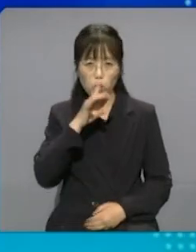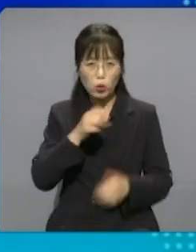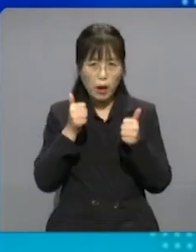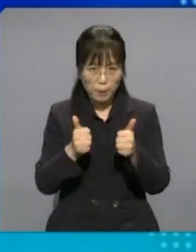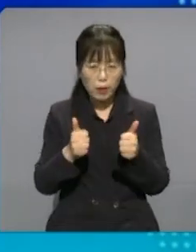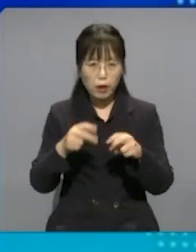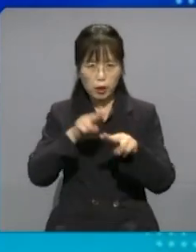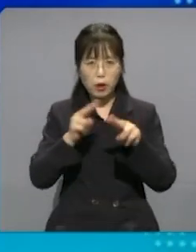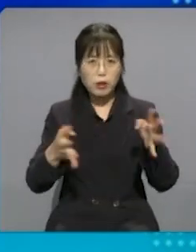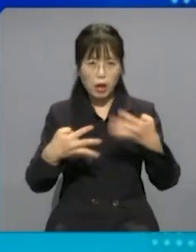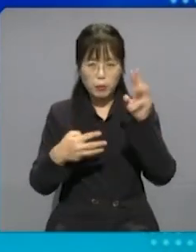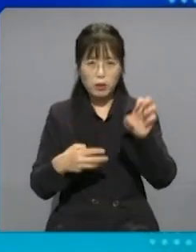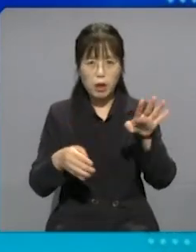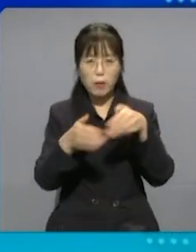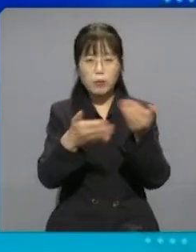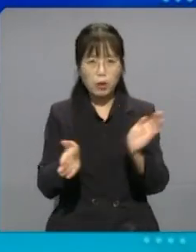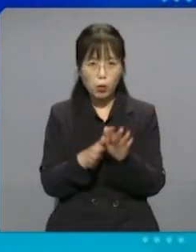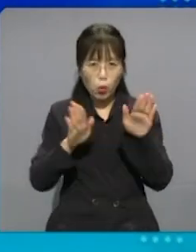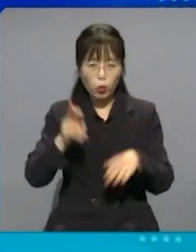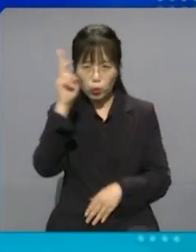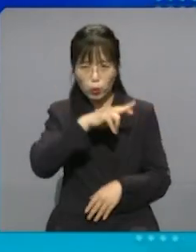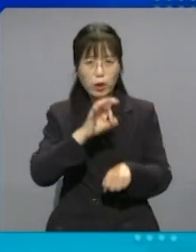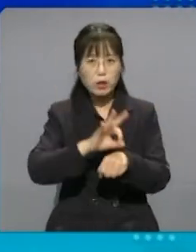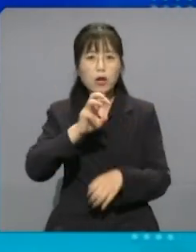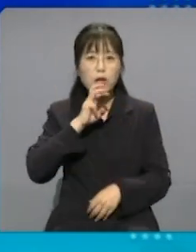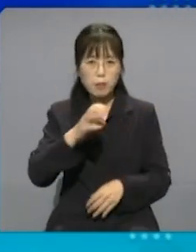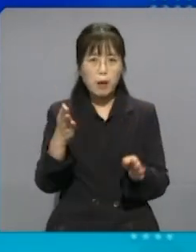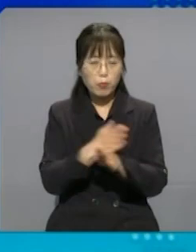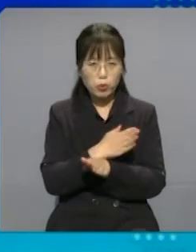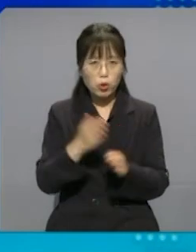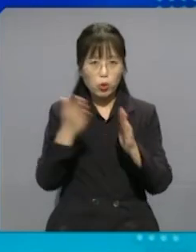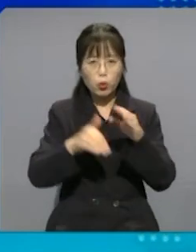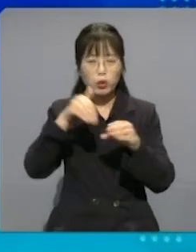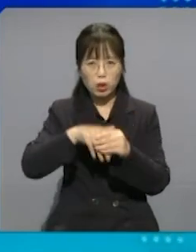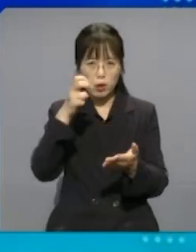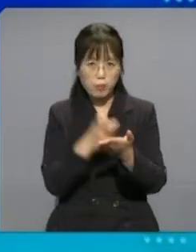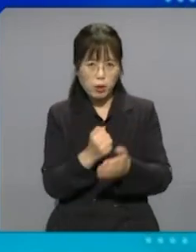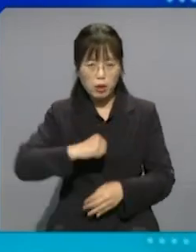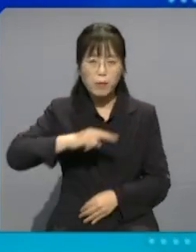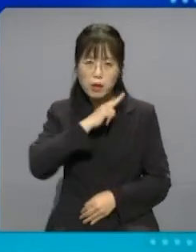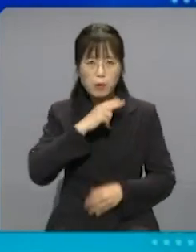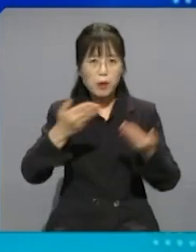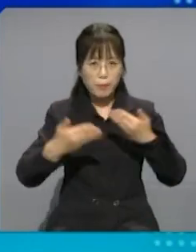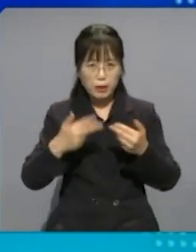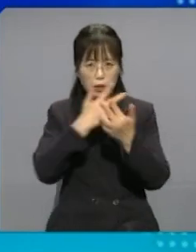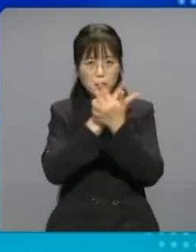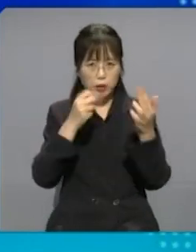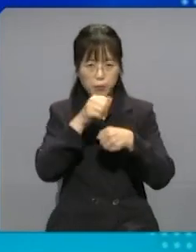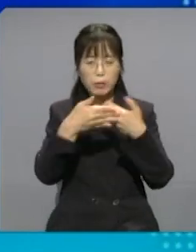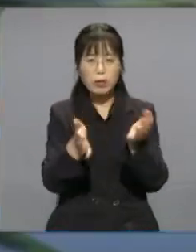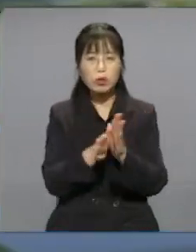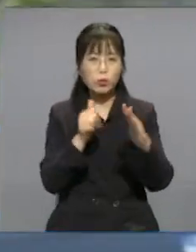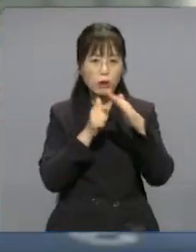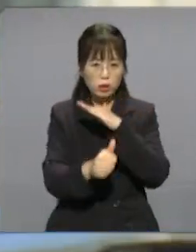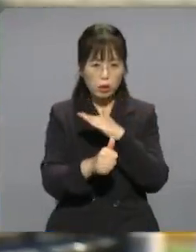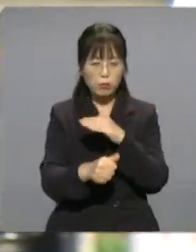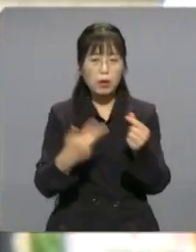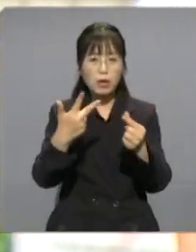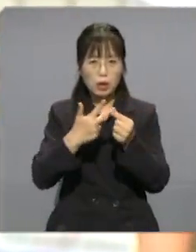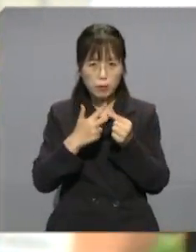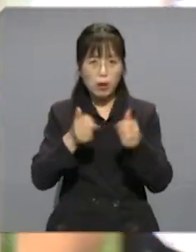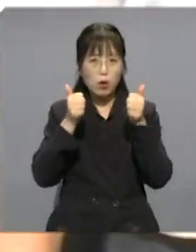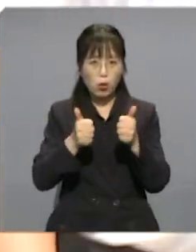서울중앙지법 형사합의 34부는 오늘 오전 10시 반부터 공직선거법 위반 혐의를 받는 이재명 더불어민주당 대표의